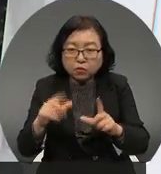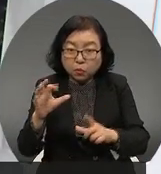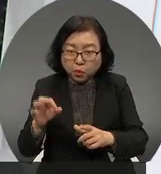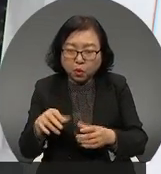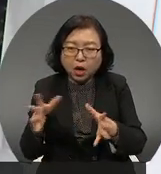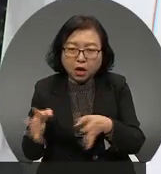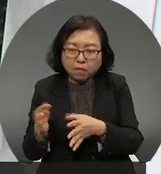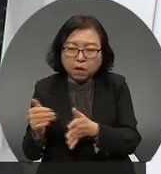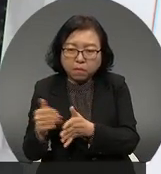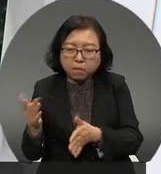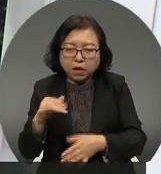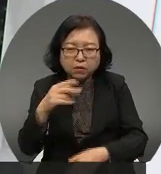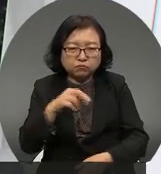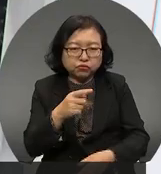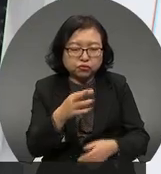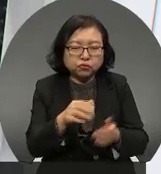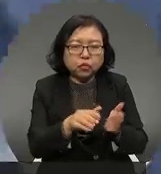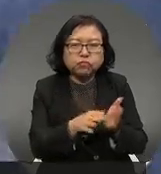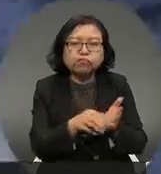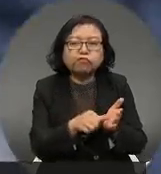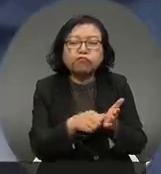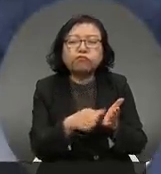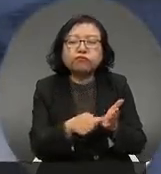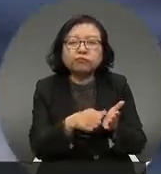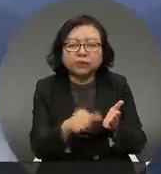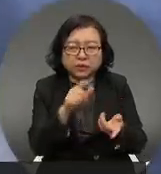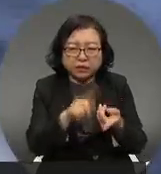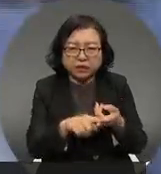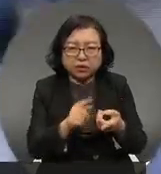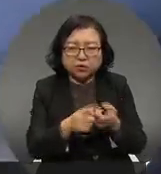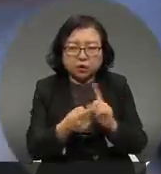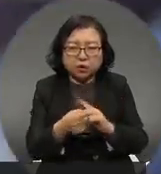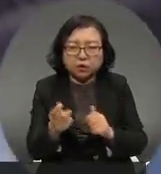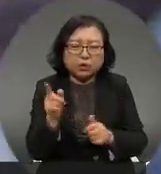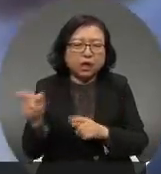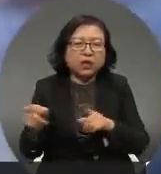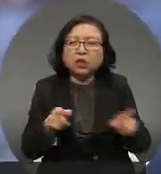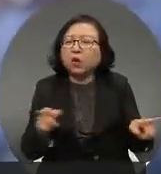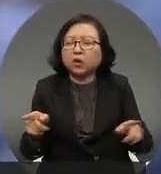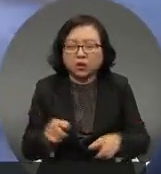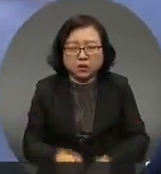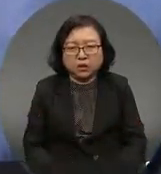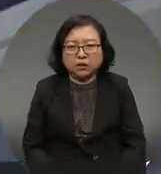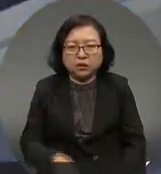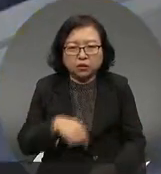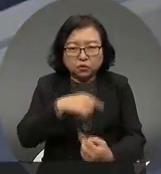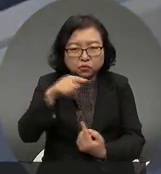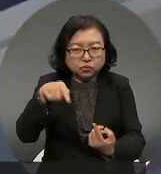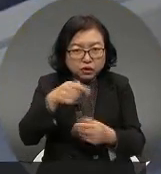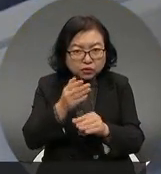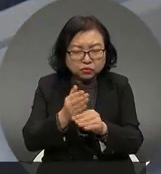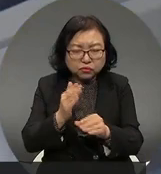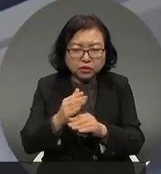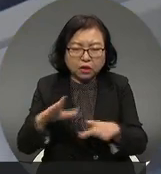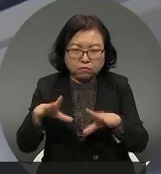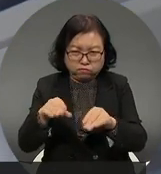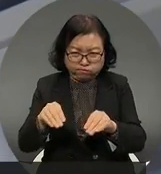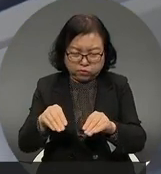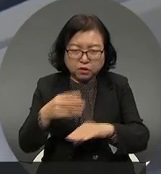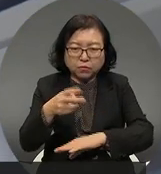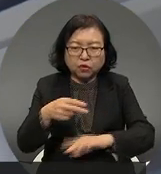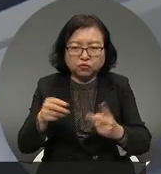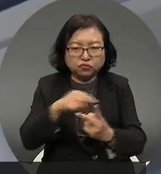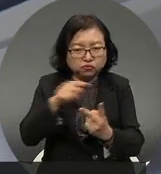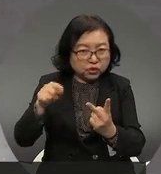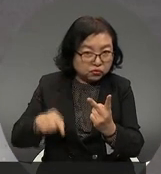핵심 부품인 고전압 배터리는 서로 책임이 없다는 것입니다. 운행 도중 멈춘 시내버스 두 대 가운데 한